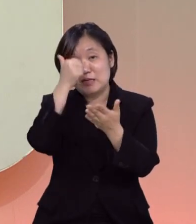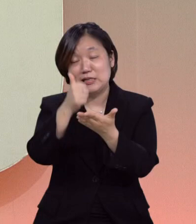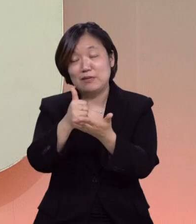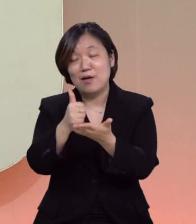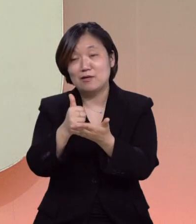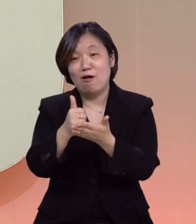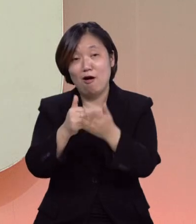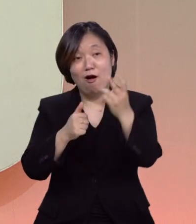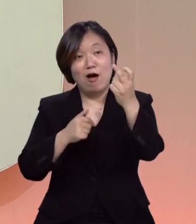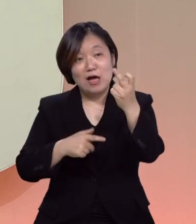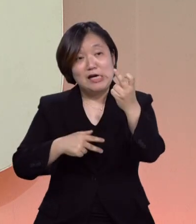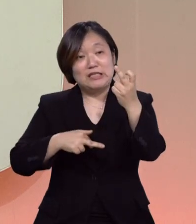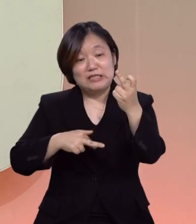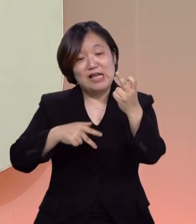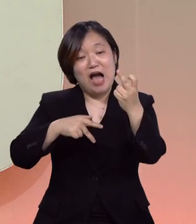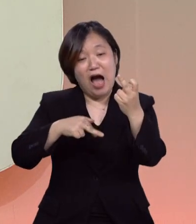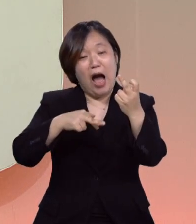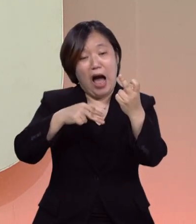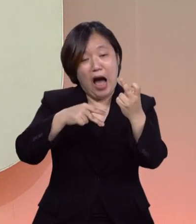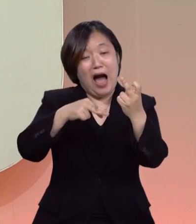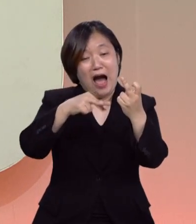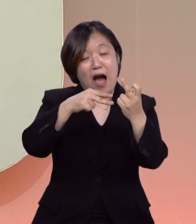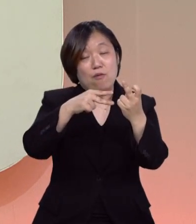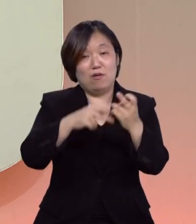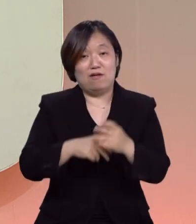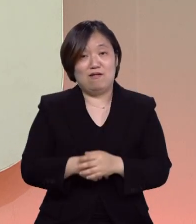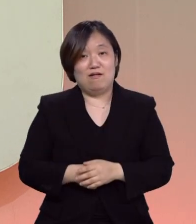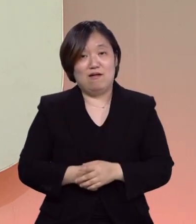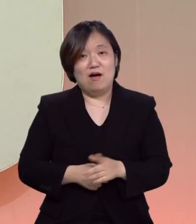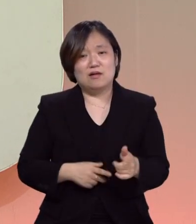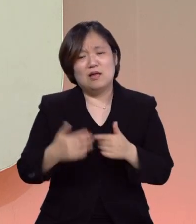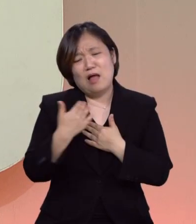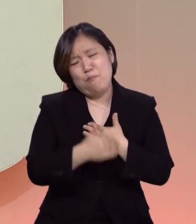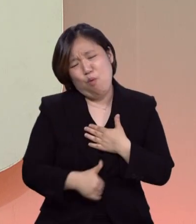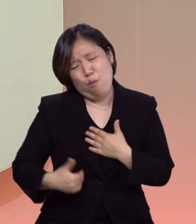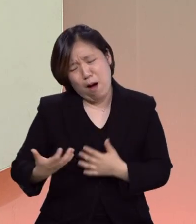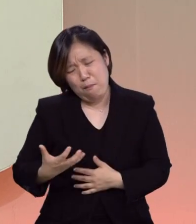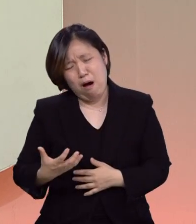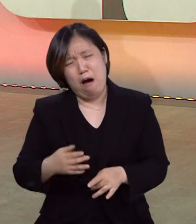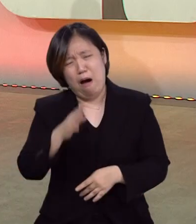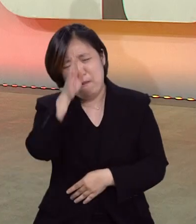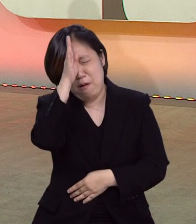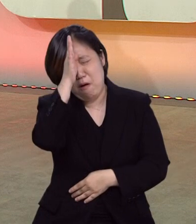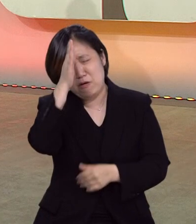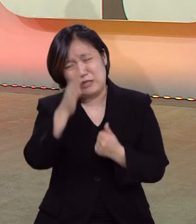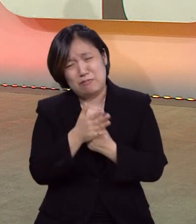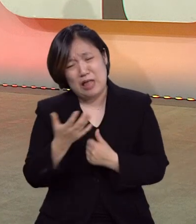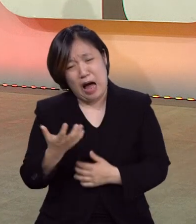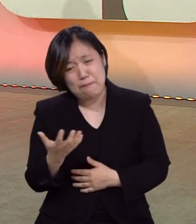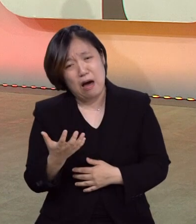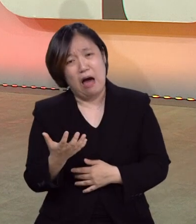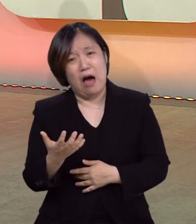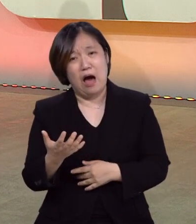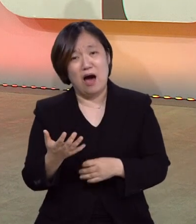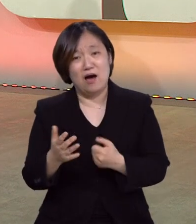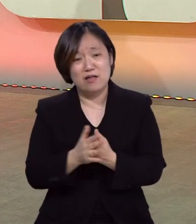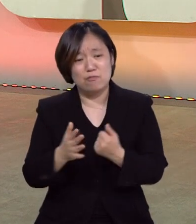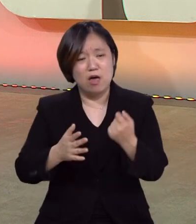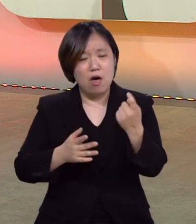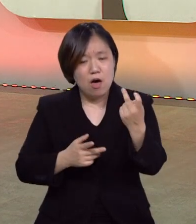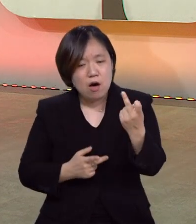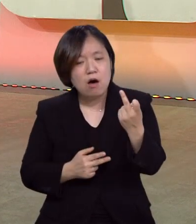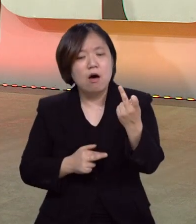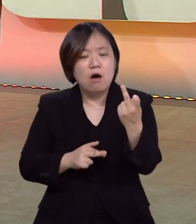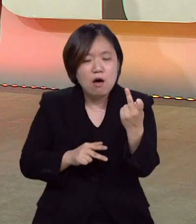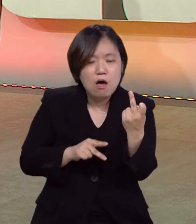몸이 너무 아프니까 몸이 너무 지치고 힘드니까 막 캑캑거리지 않았겠어요 그래서